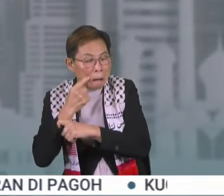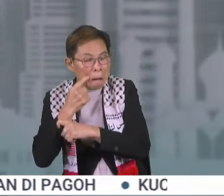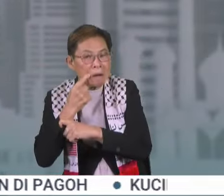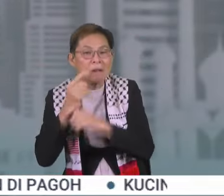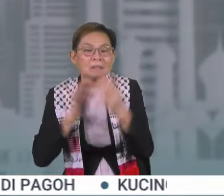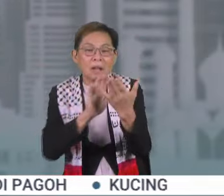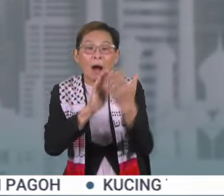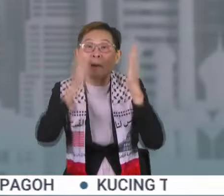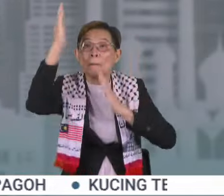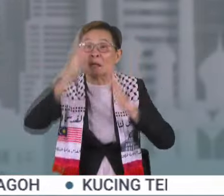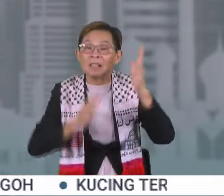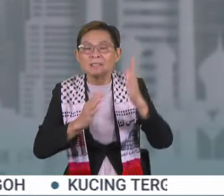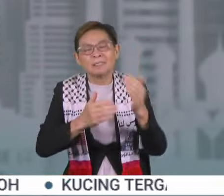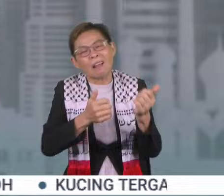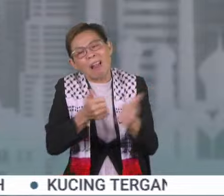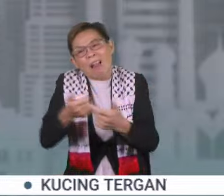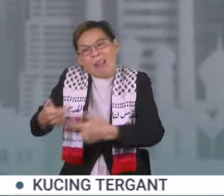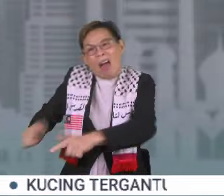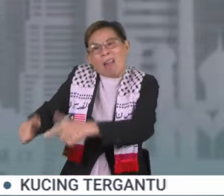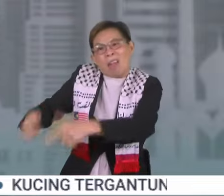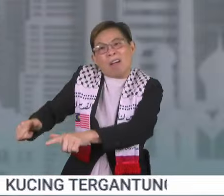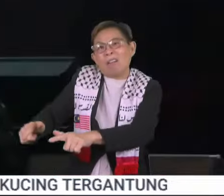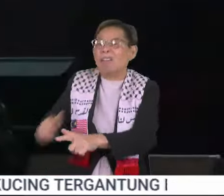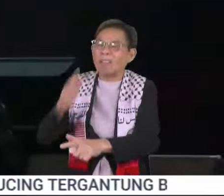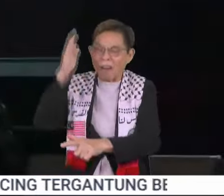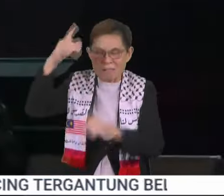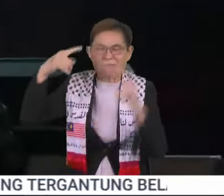terhadap negara jika dibiarkan.